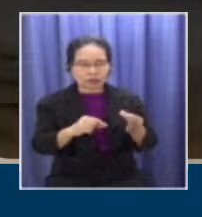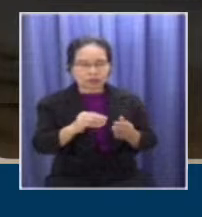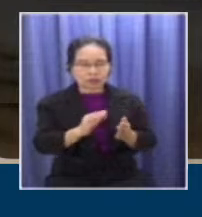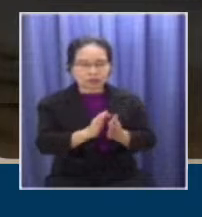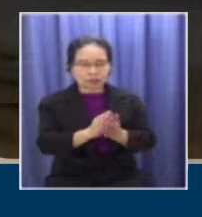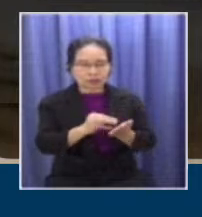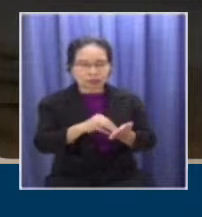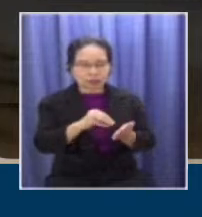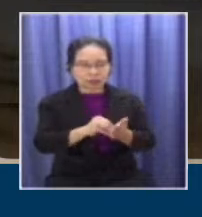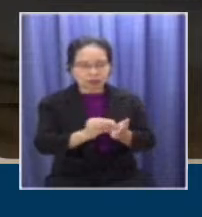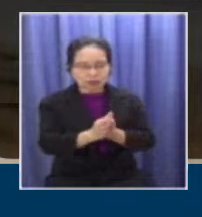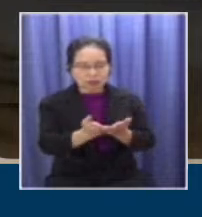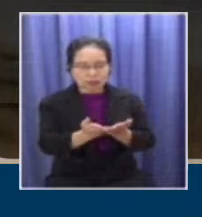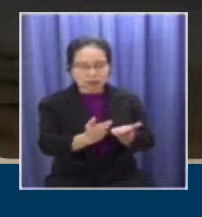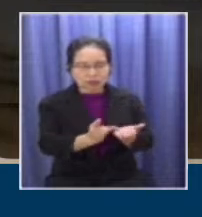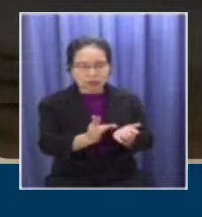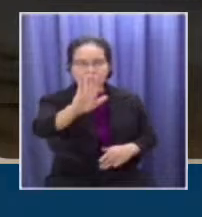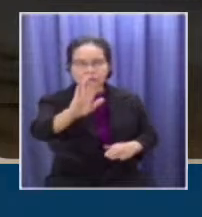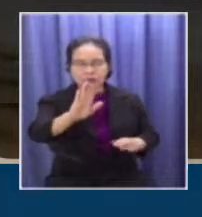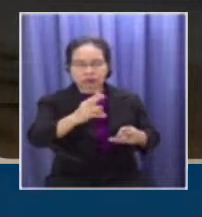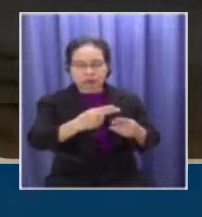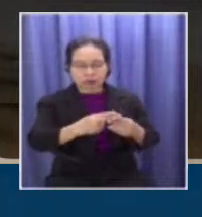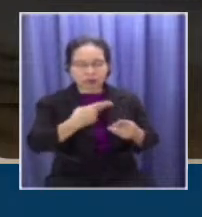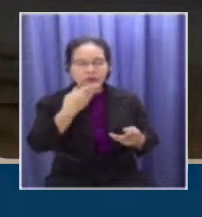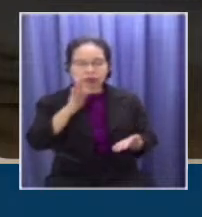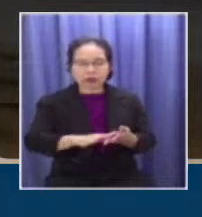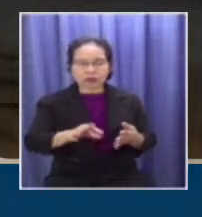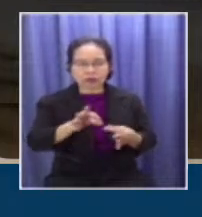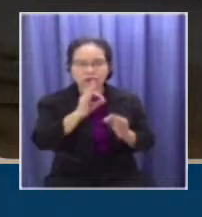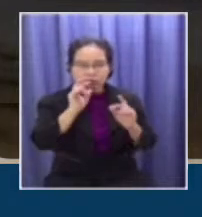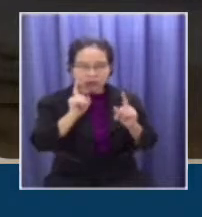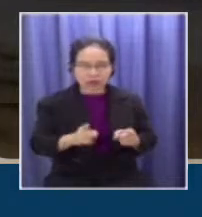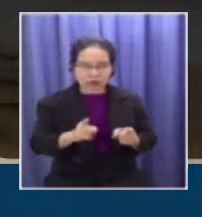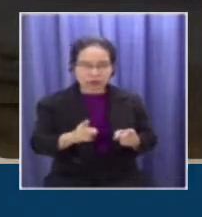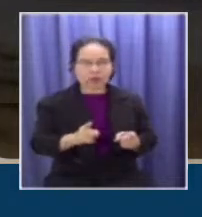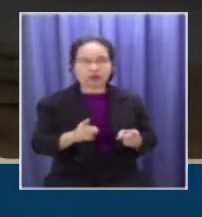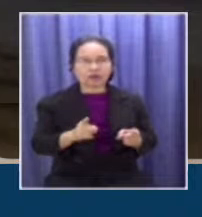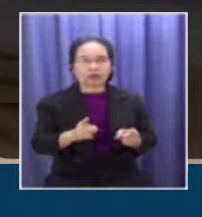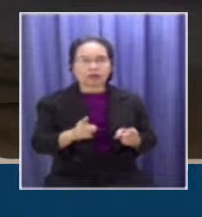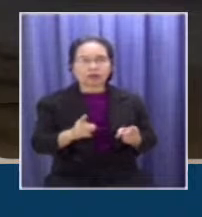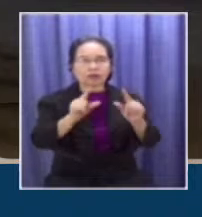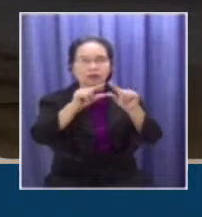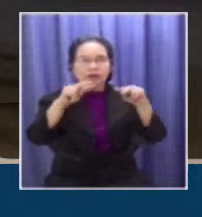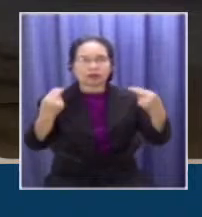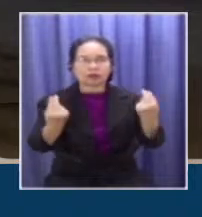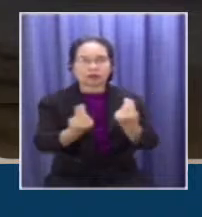mama yɛn kenkan Makro nwoma eti